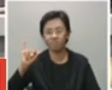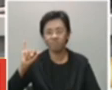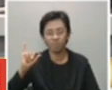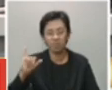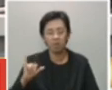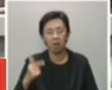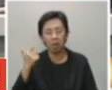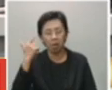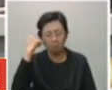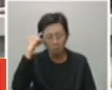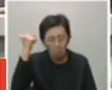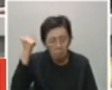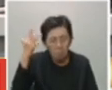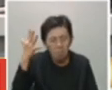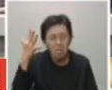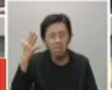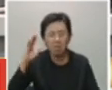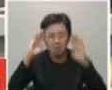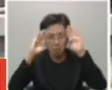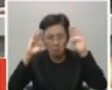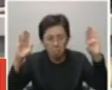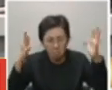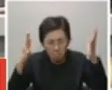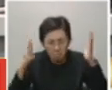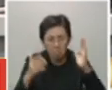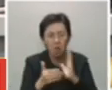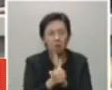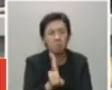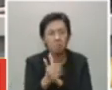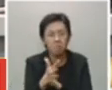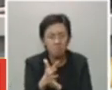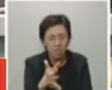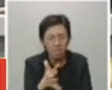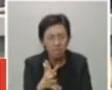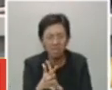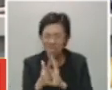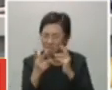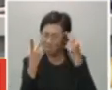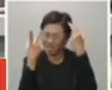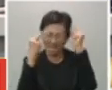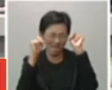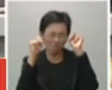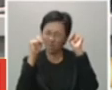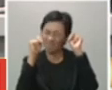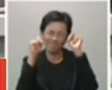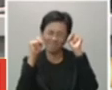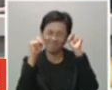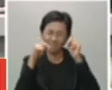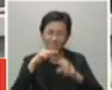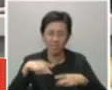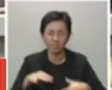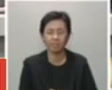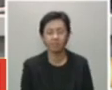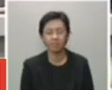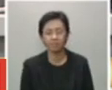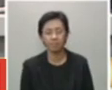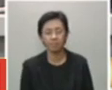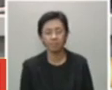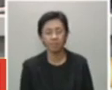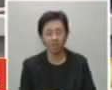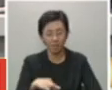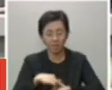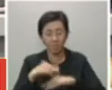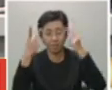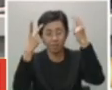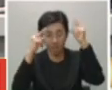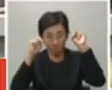รู้ความสามารถที่จะมาเป็นนายกรัฐมนตรีเพราะตั้งแต่ท่านเข้ารับตำแหน่งจากการรัฐประ